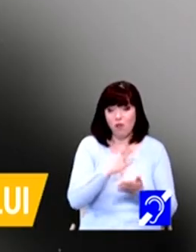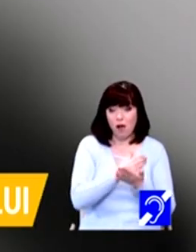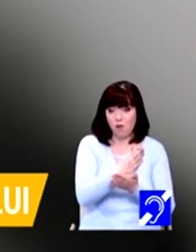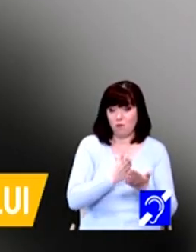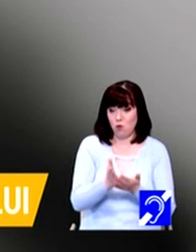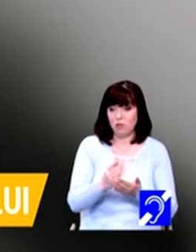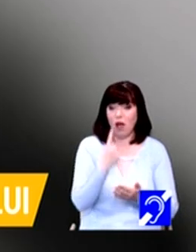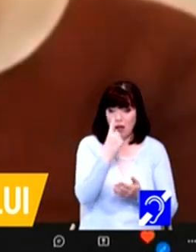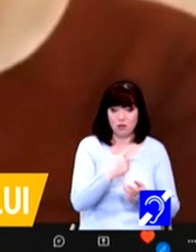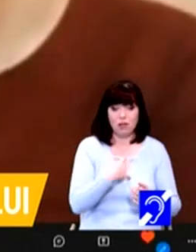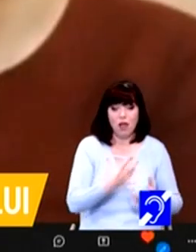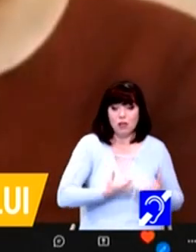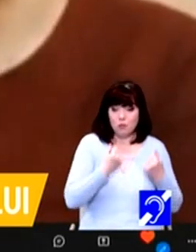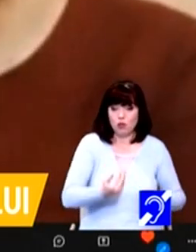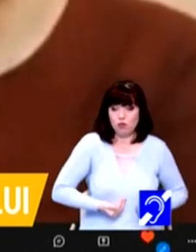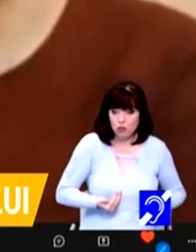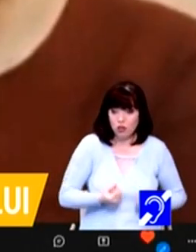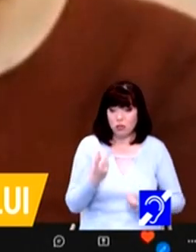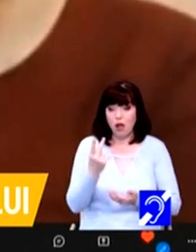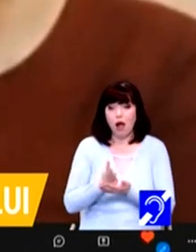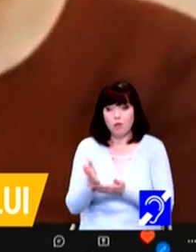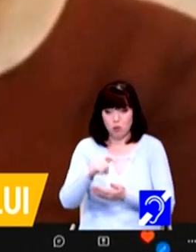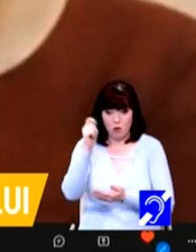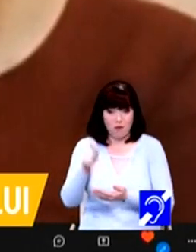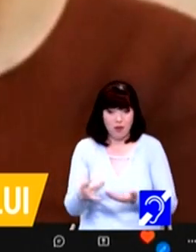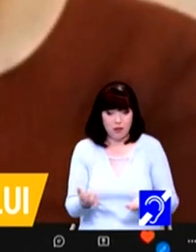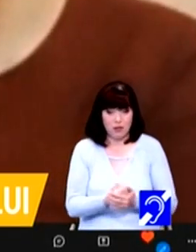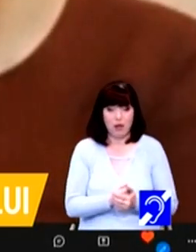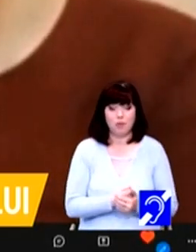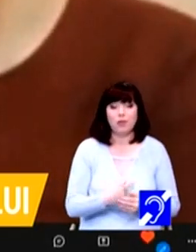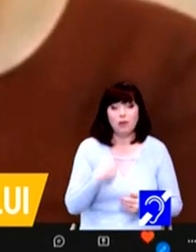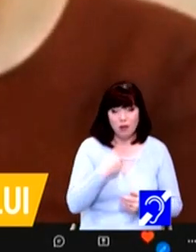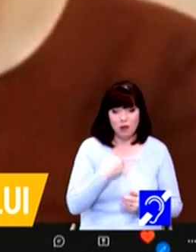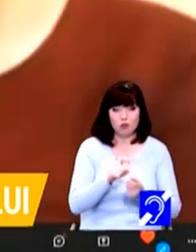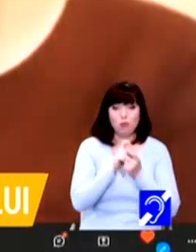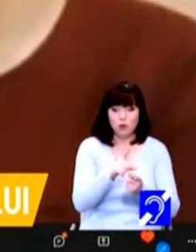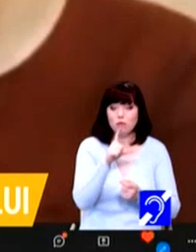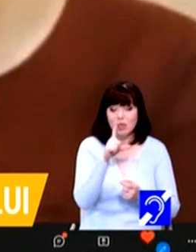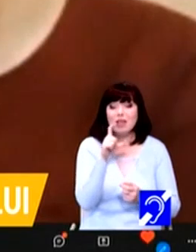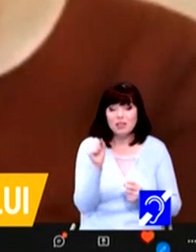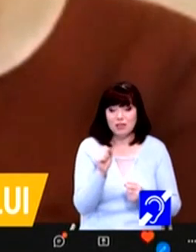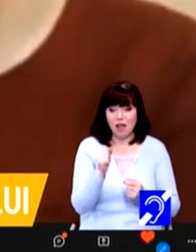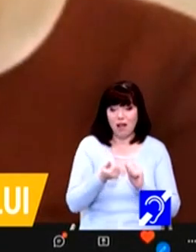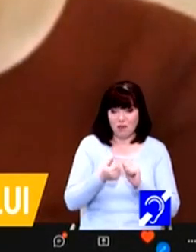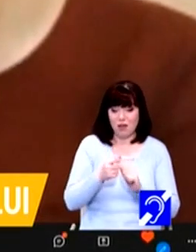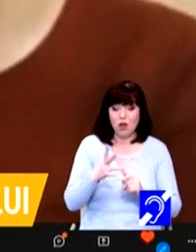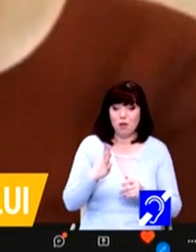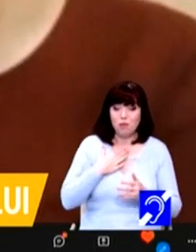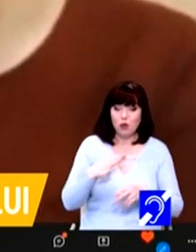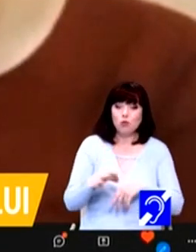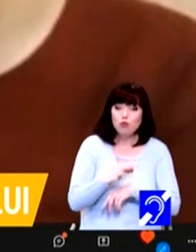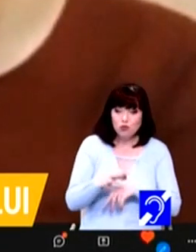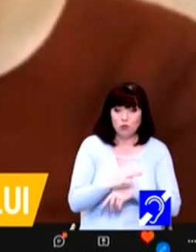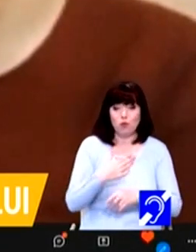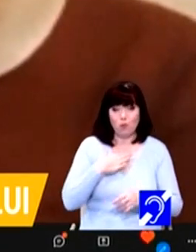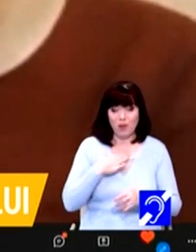un singur lucru. Lupt pentru familia mea, pentru fiica, pentru soție. Cel mai mult îmi doresc să fie totul